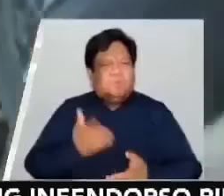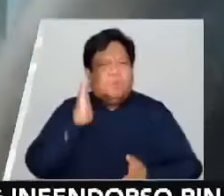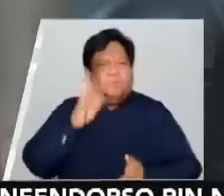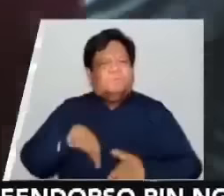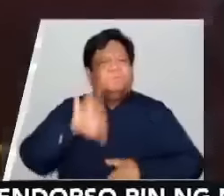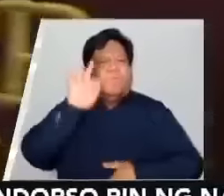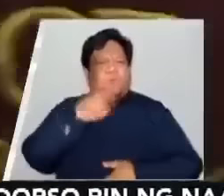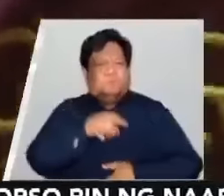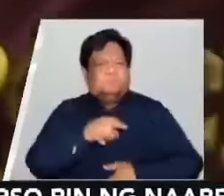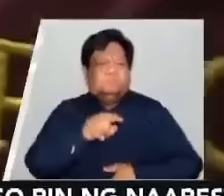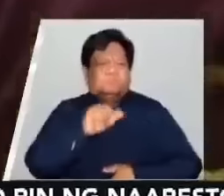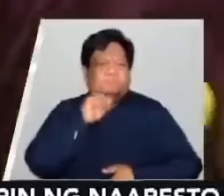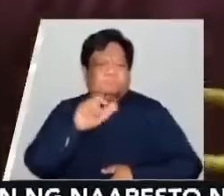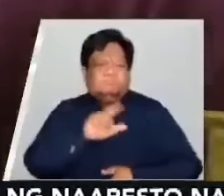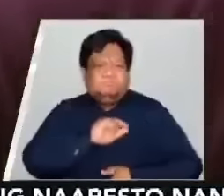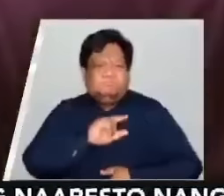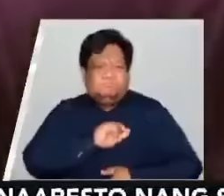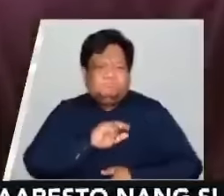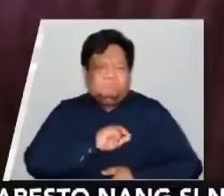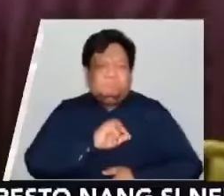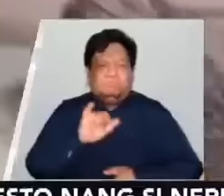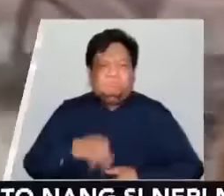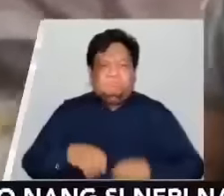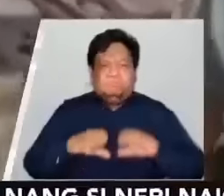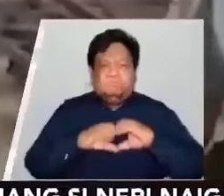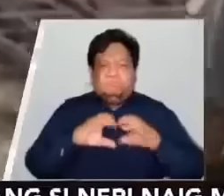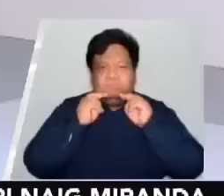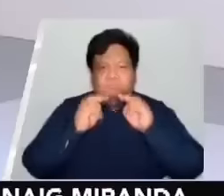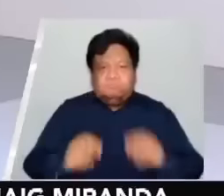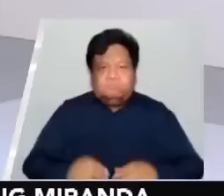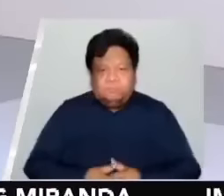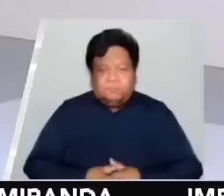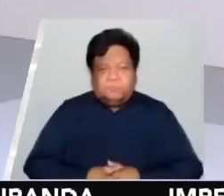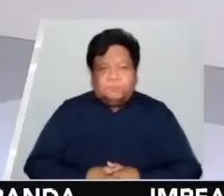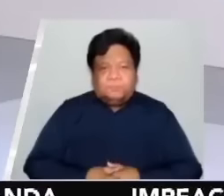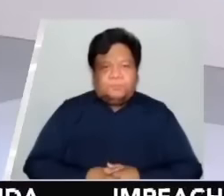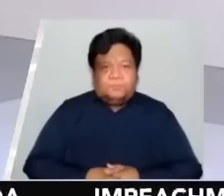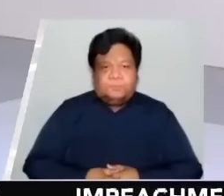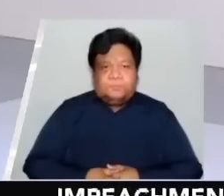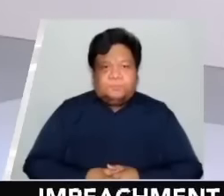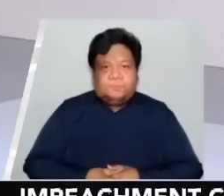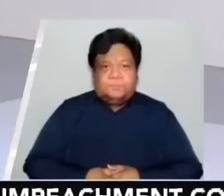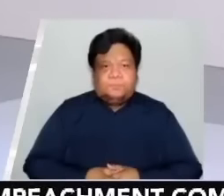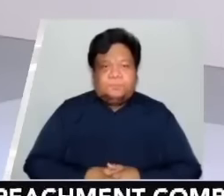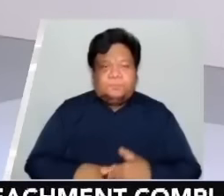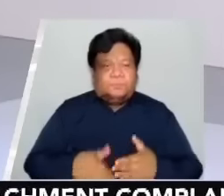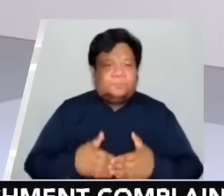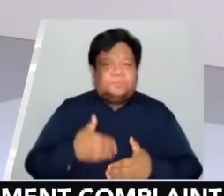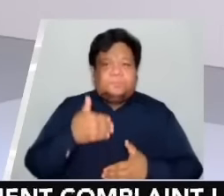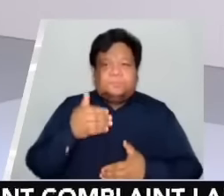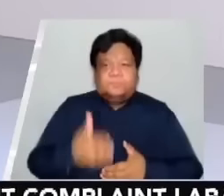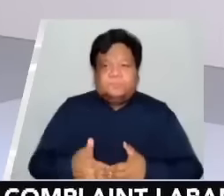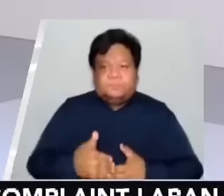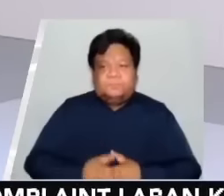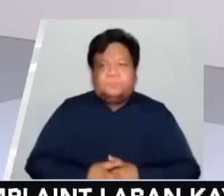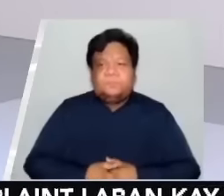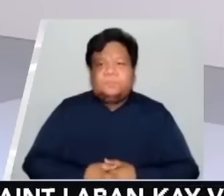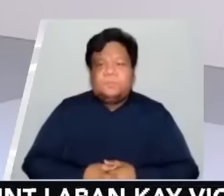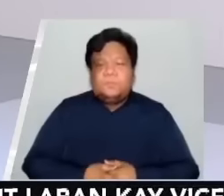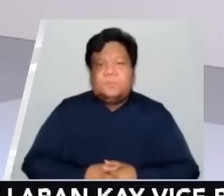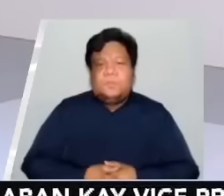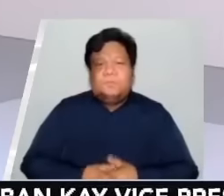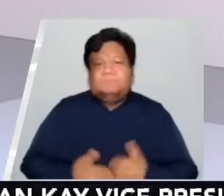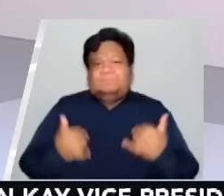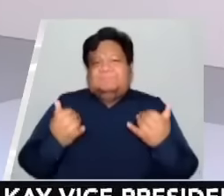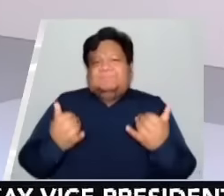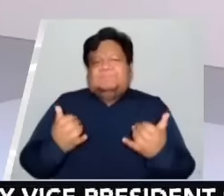Gonzalez, nagbabalita para sa GMA Integrated News. Naghain ang impeachment complaint ngayong araw ang ilang individual laban